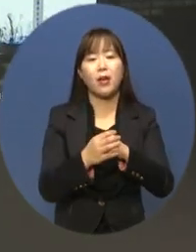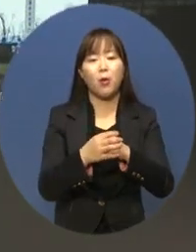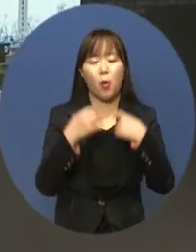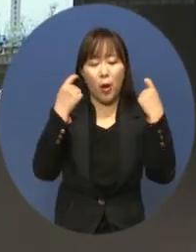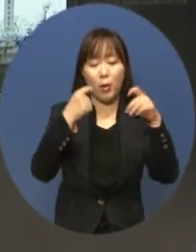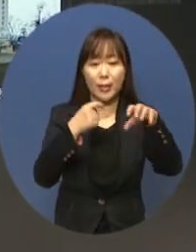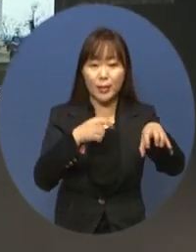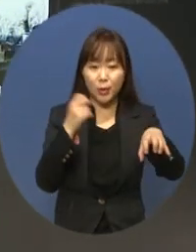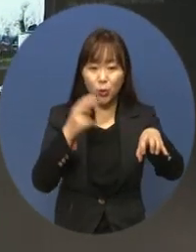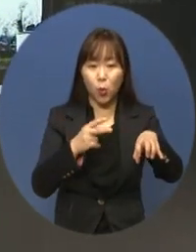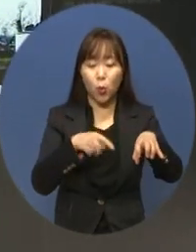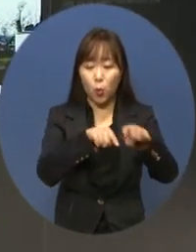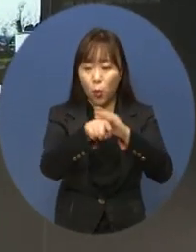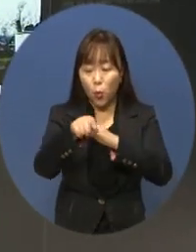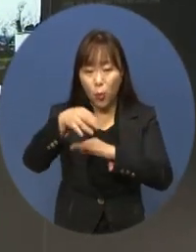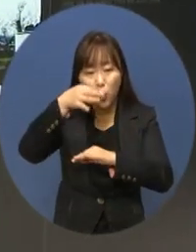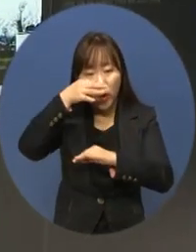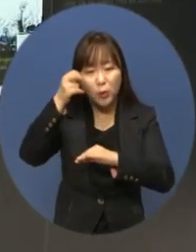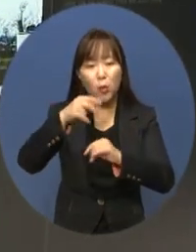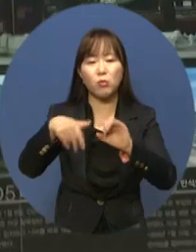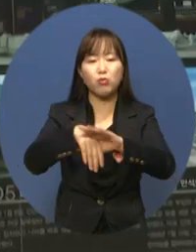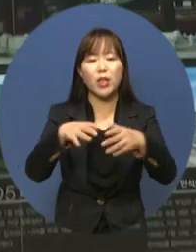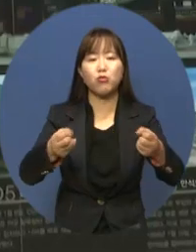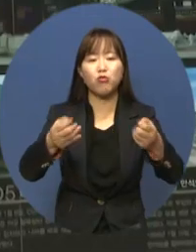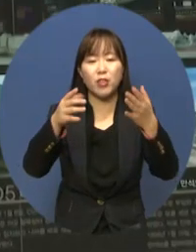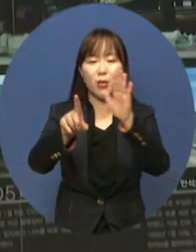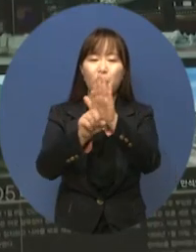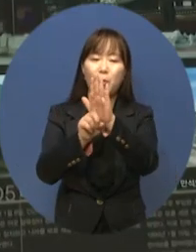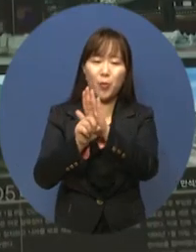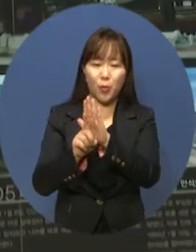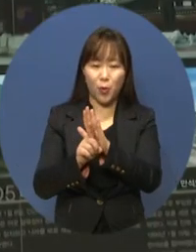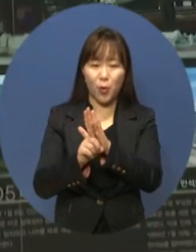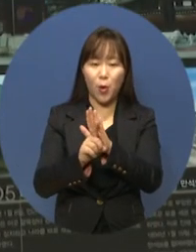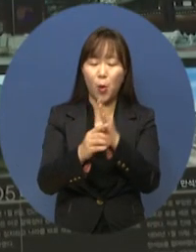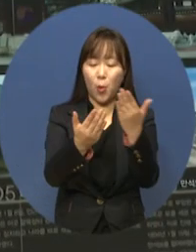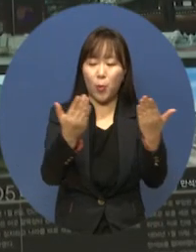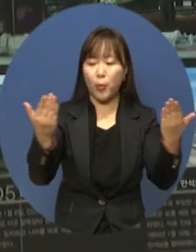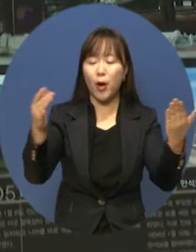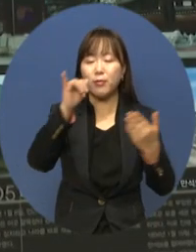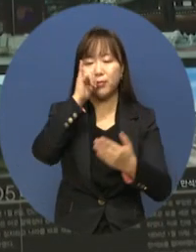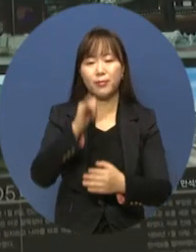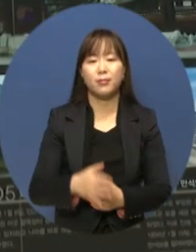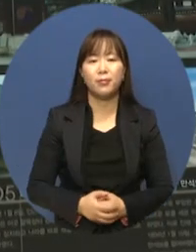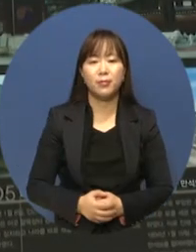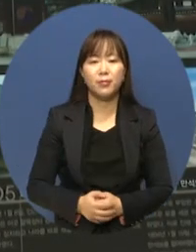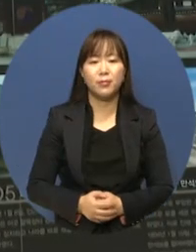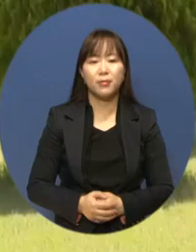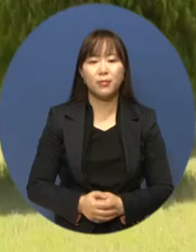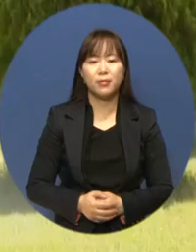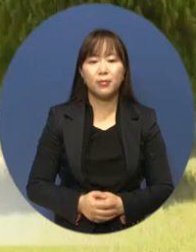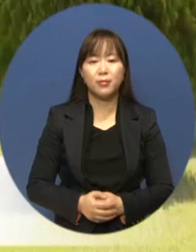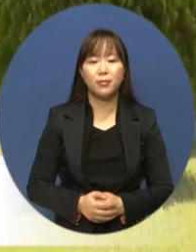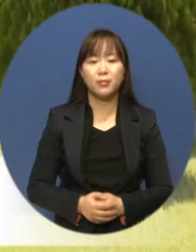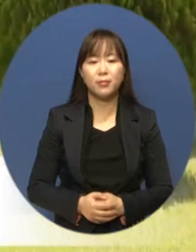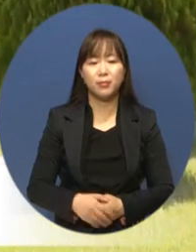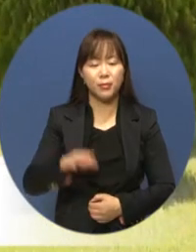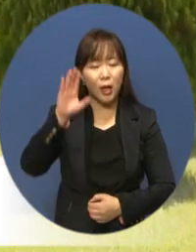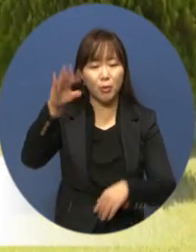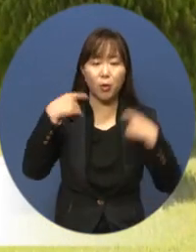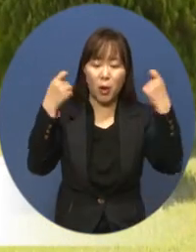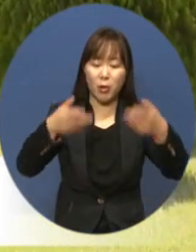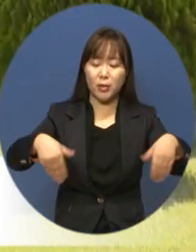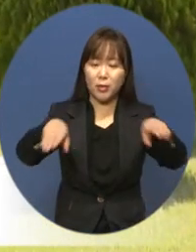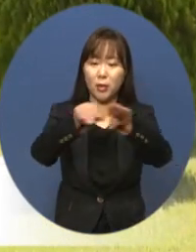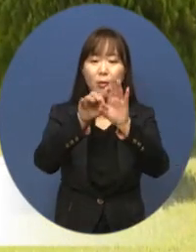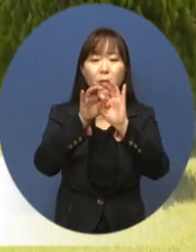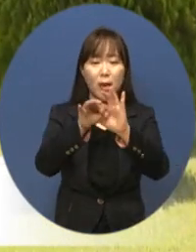정읍의 관광지와 탐방 코스, 문화 축제 등을 알리는 홍보 공간으로 활용되고 있습니다. 앞으로도